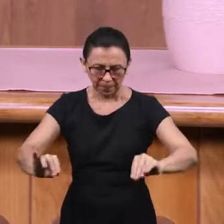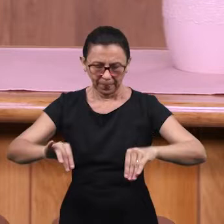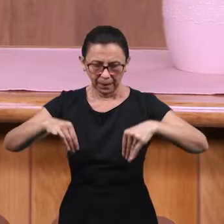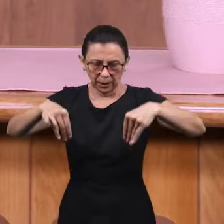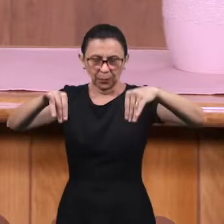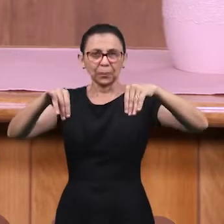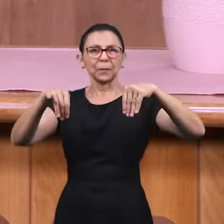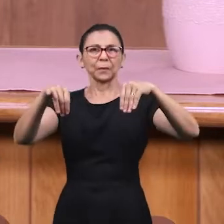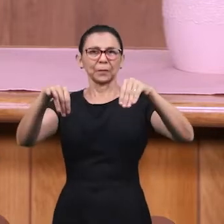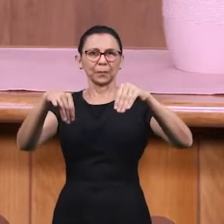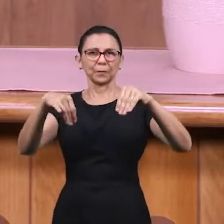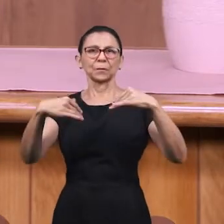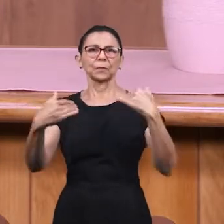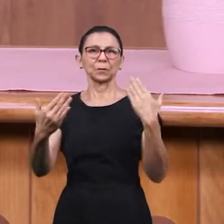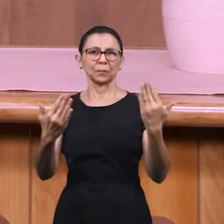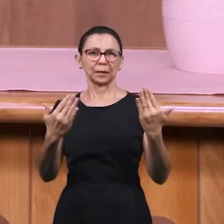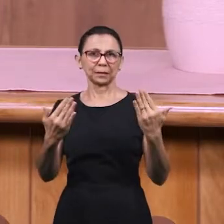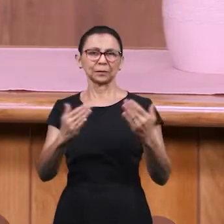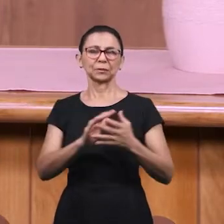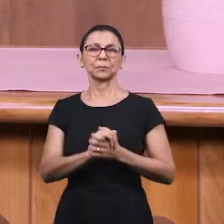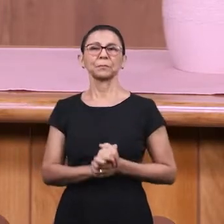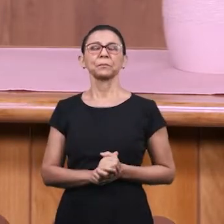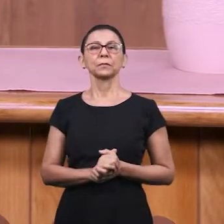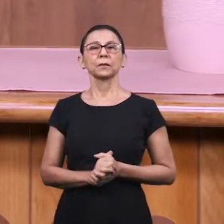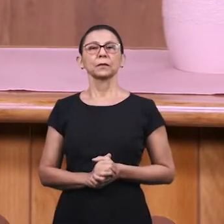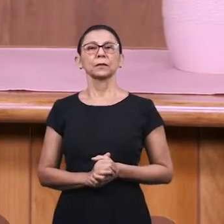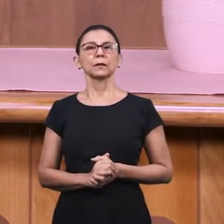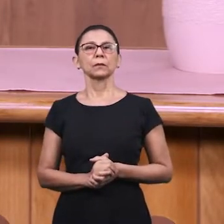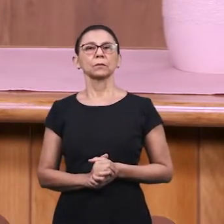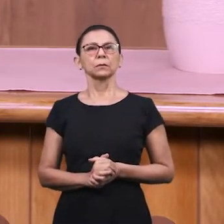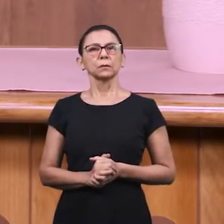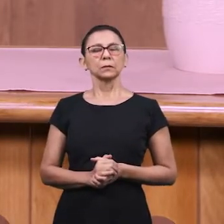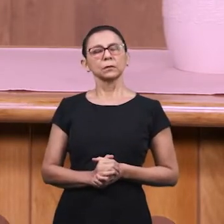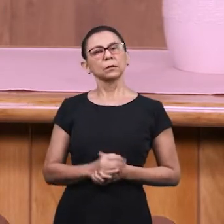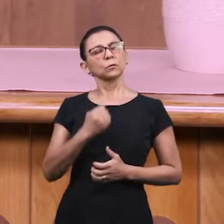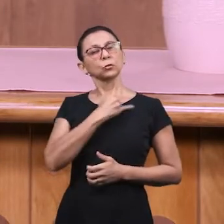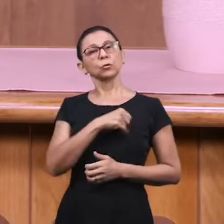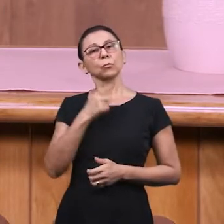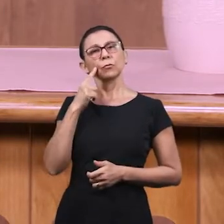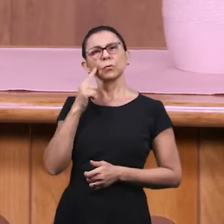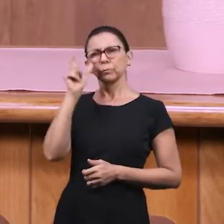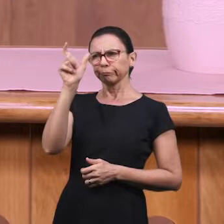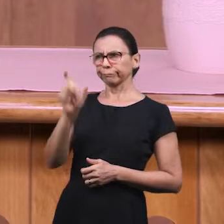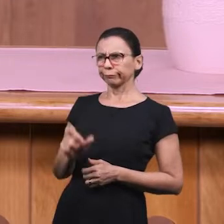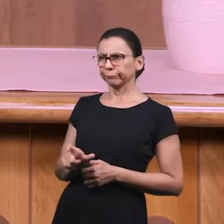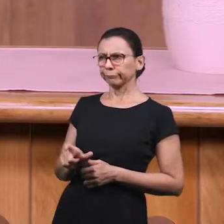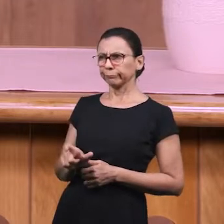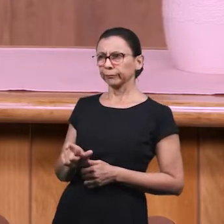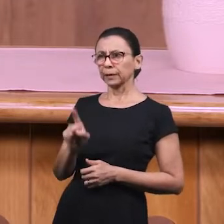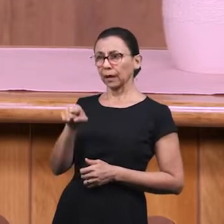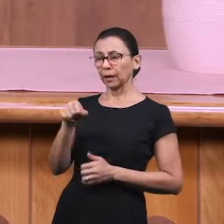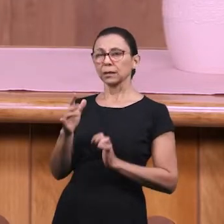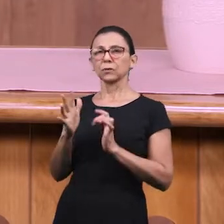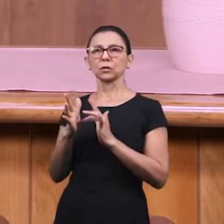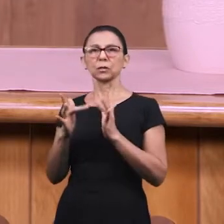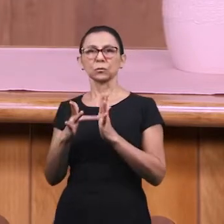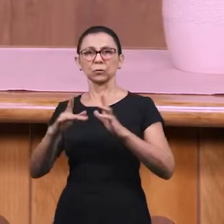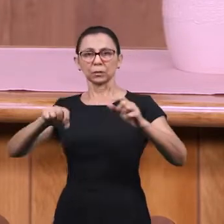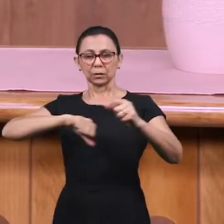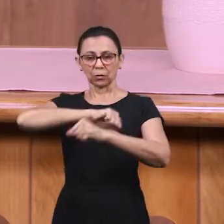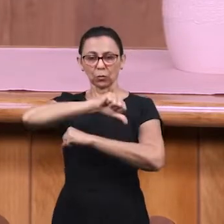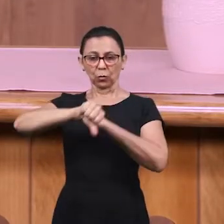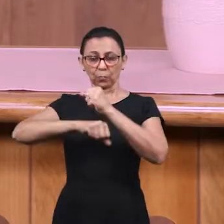Это слово. Но это муж, это Иисус. Иоанн видел Иисуса прославленным. И что, о чем